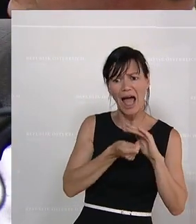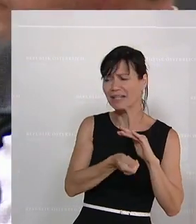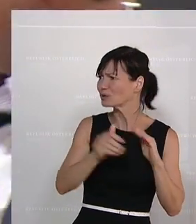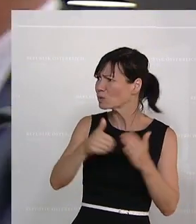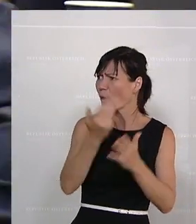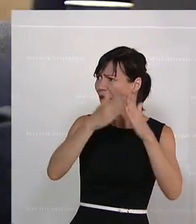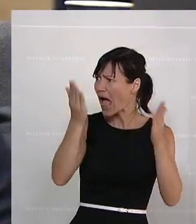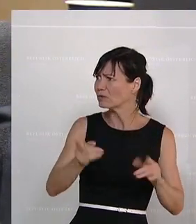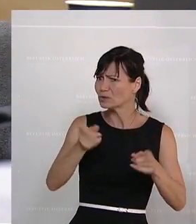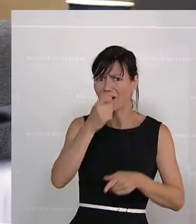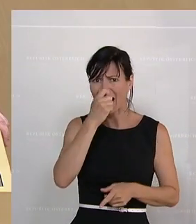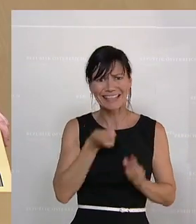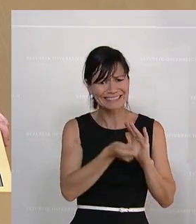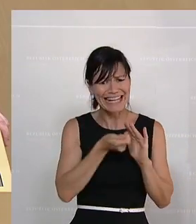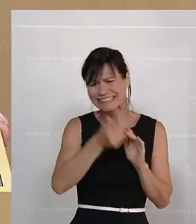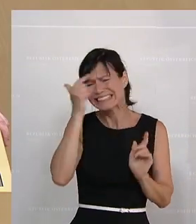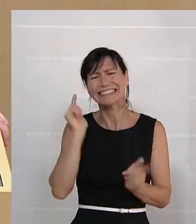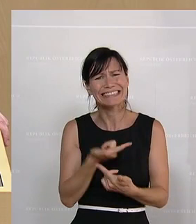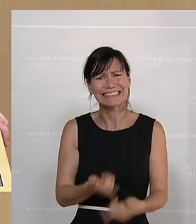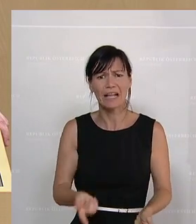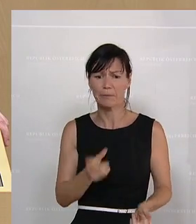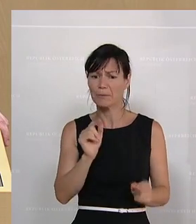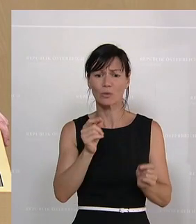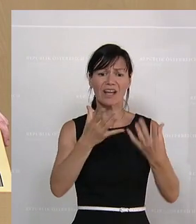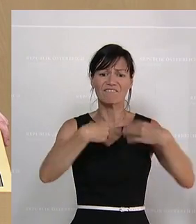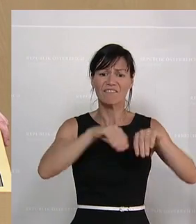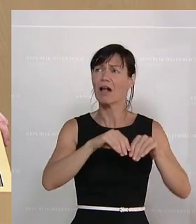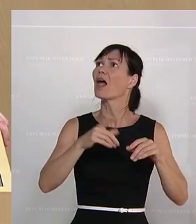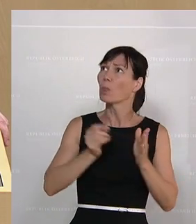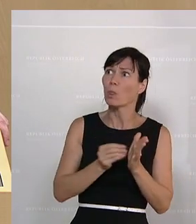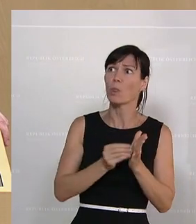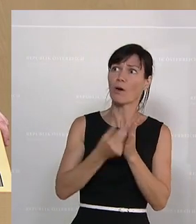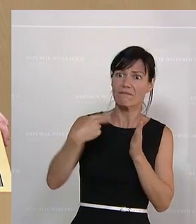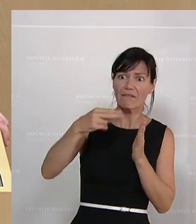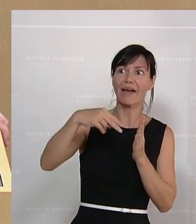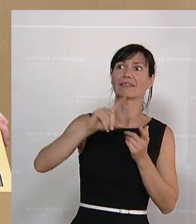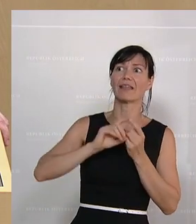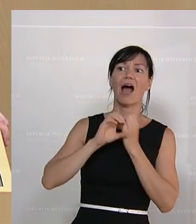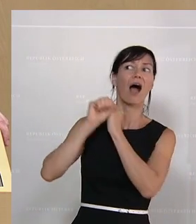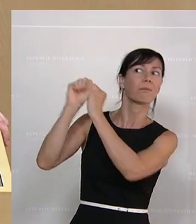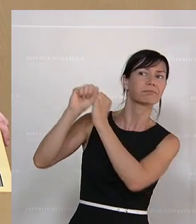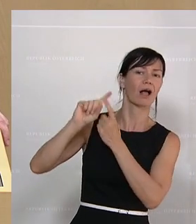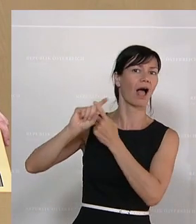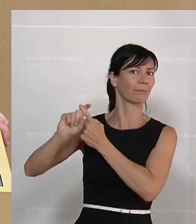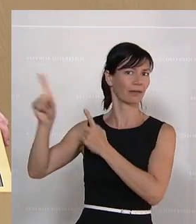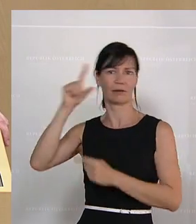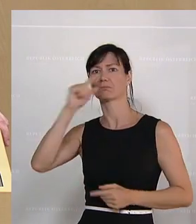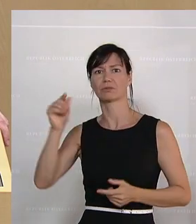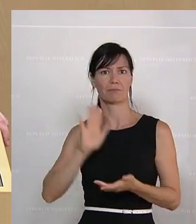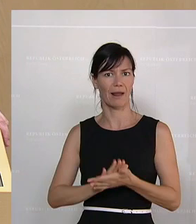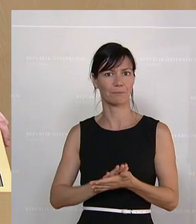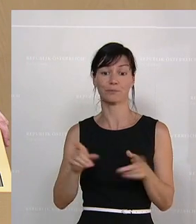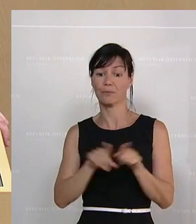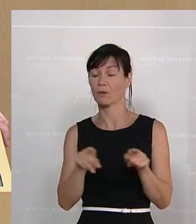ein neues haus einzubauen damit treibt man die familien in die weitere abhängigkeit von putin und natürlich auch in die weitere situation